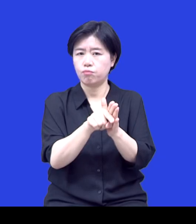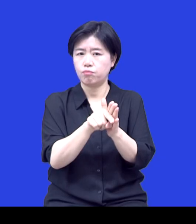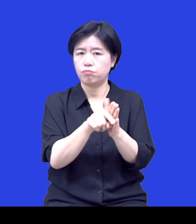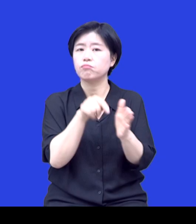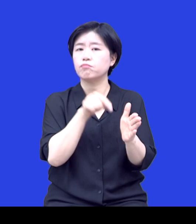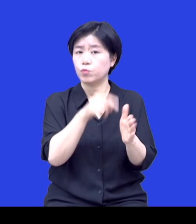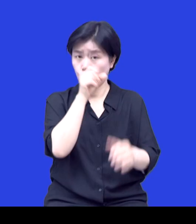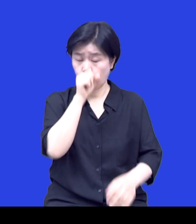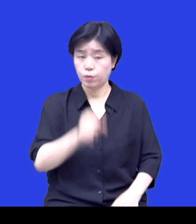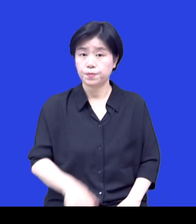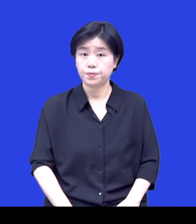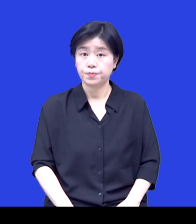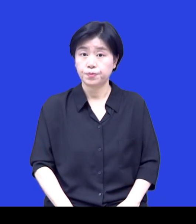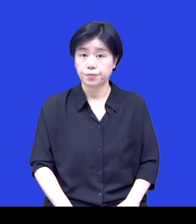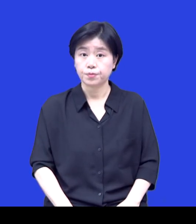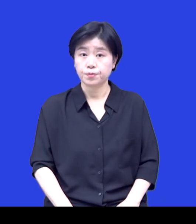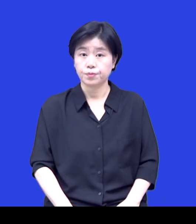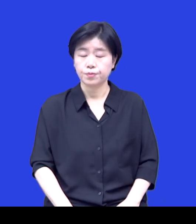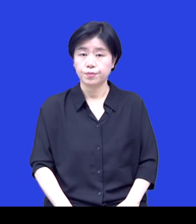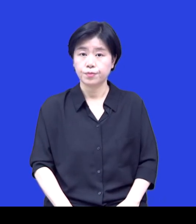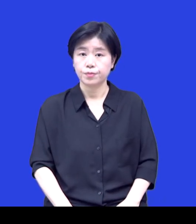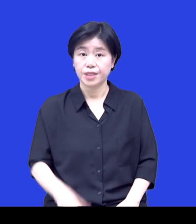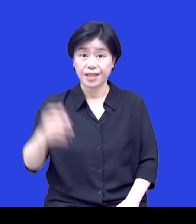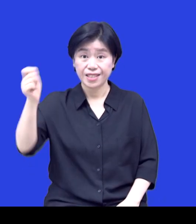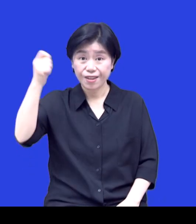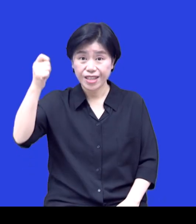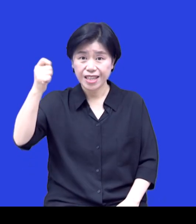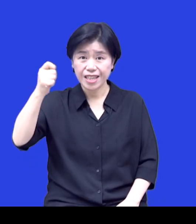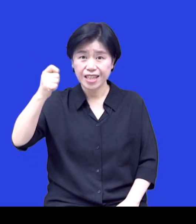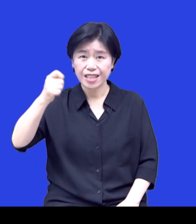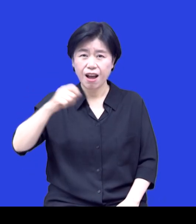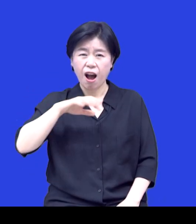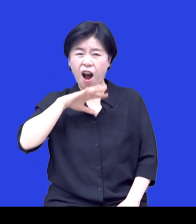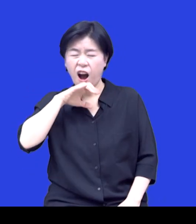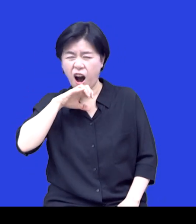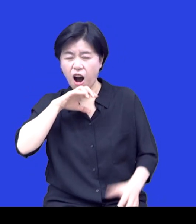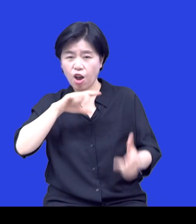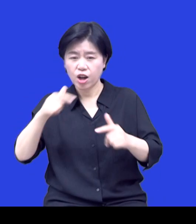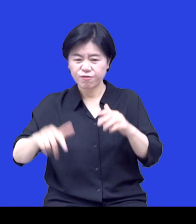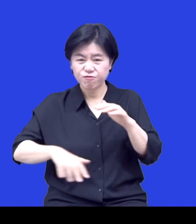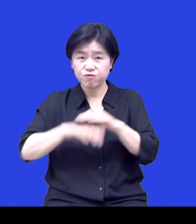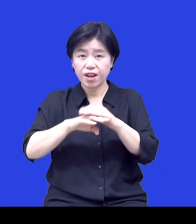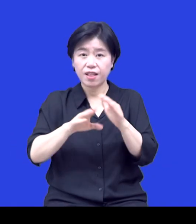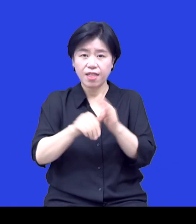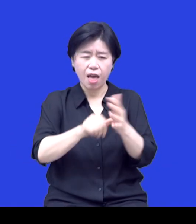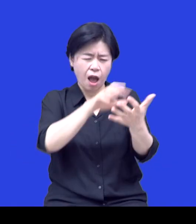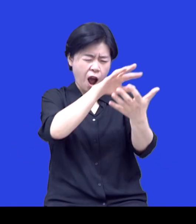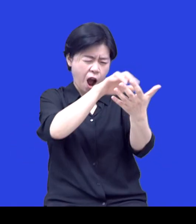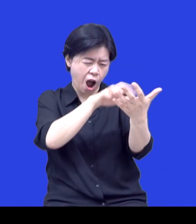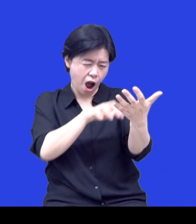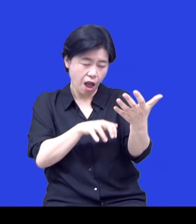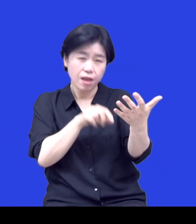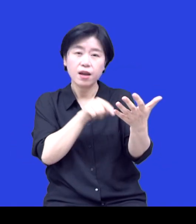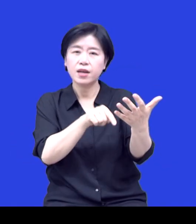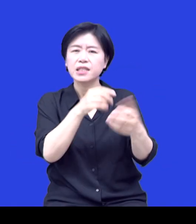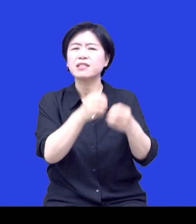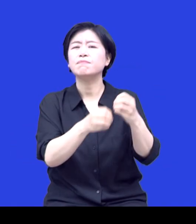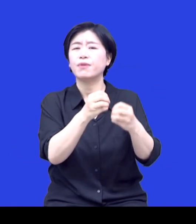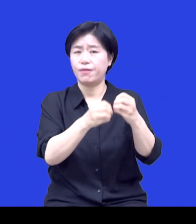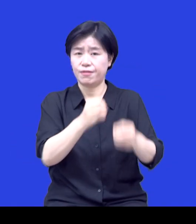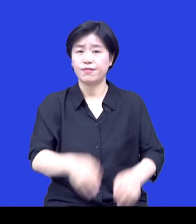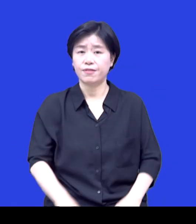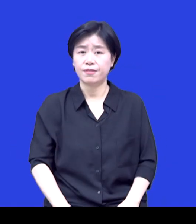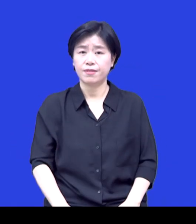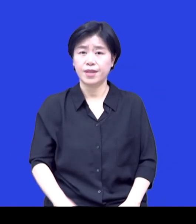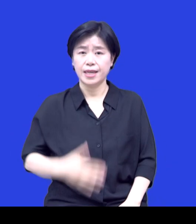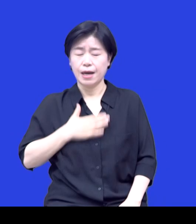아니에요. 맞아요, 맞아요. 감정이 극에 달했을 때 쓴 책인데 그걸 통해서 하나님이 내 감정을 쏟아내게 하시고